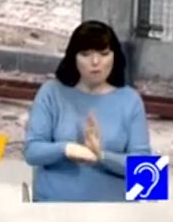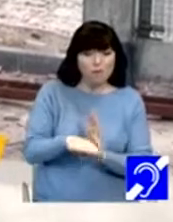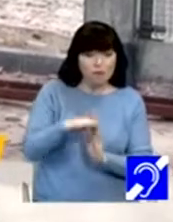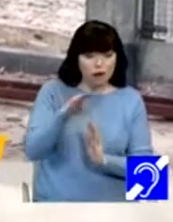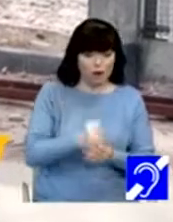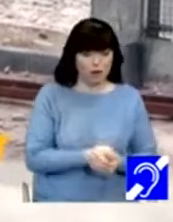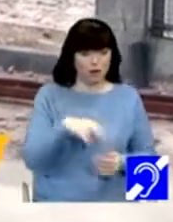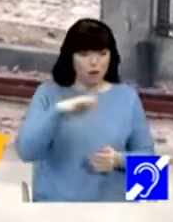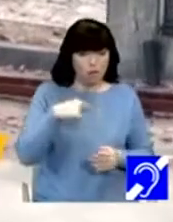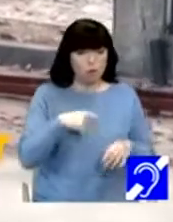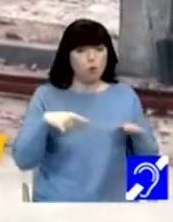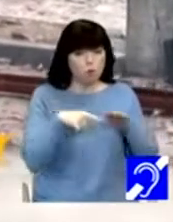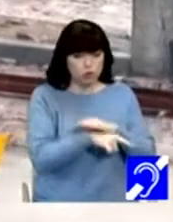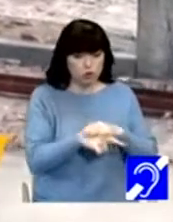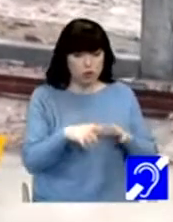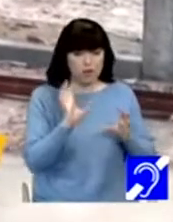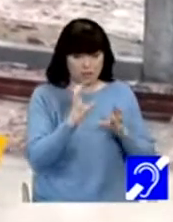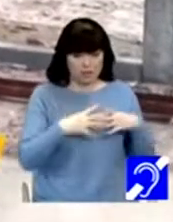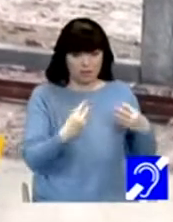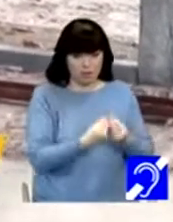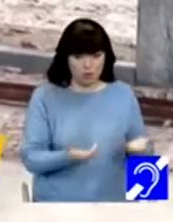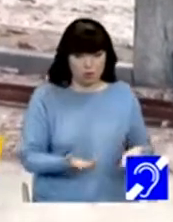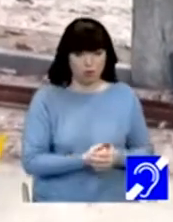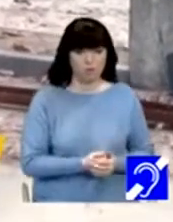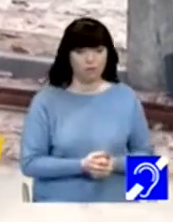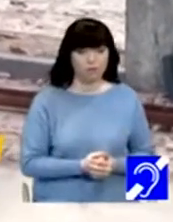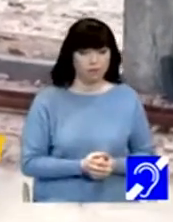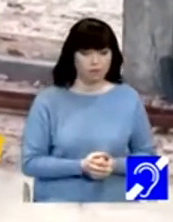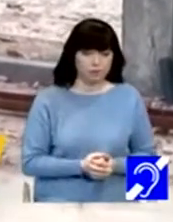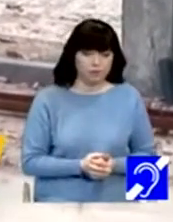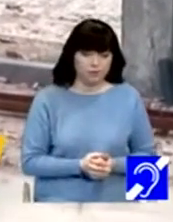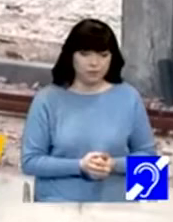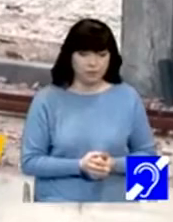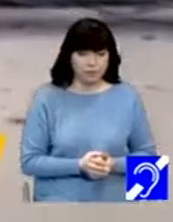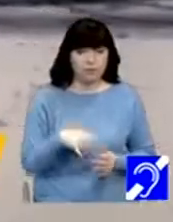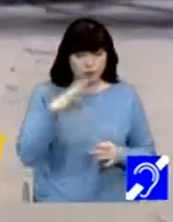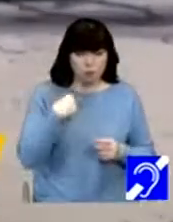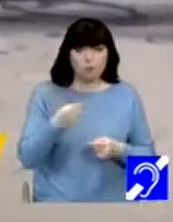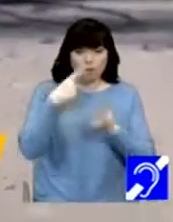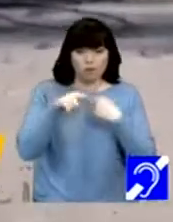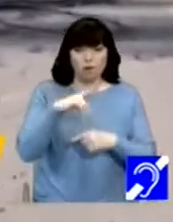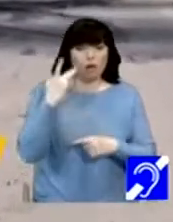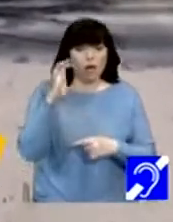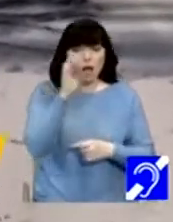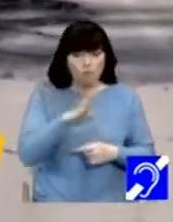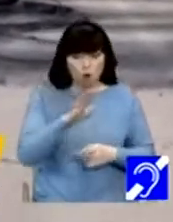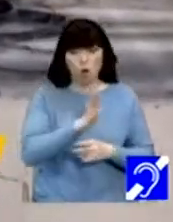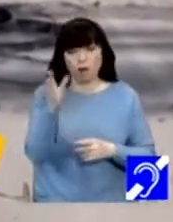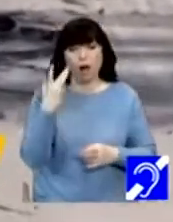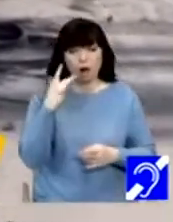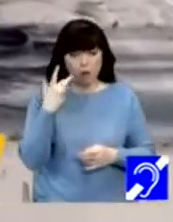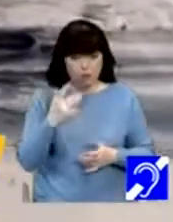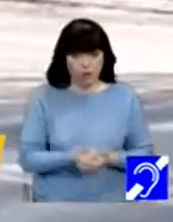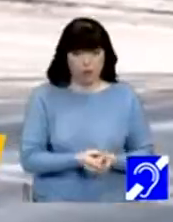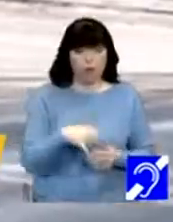left the country and, you know, grew up in Europe and America. Ajuns la Kiev pe 8 martie,